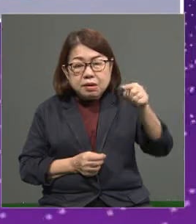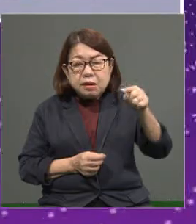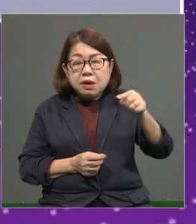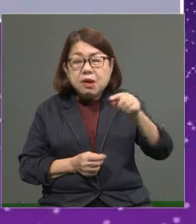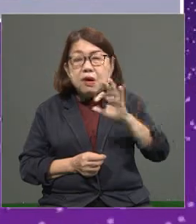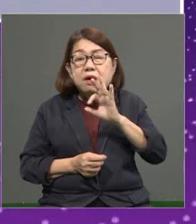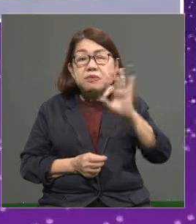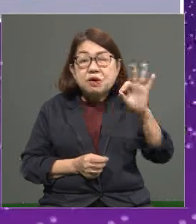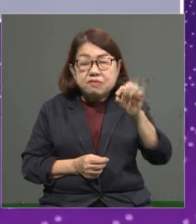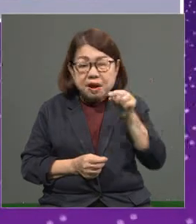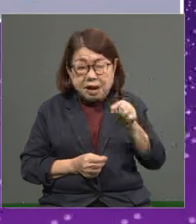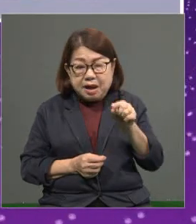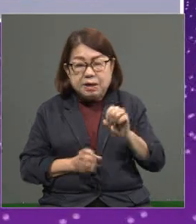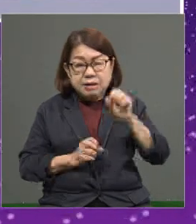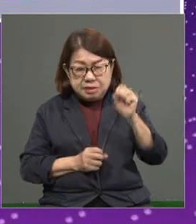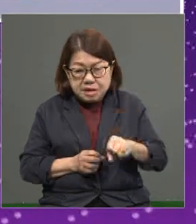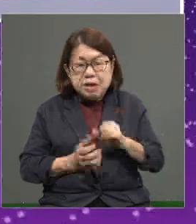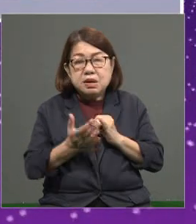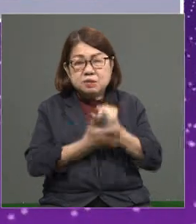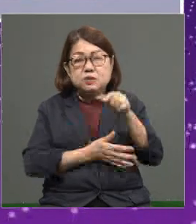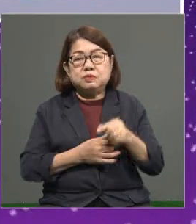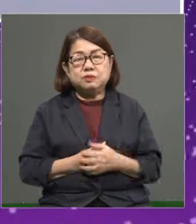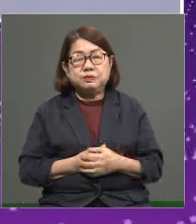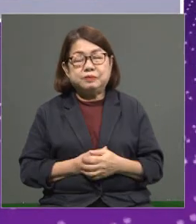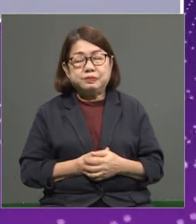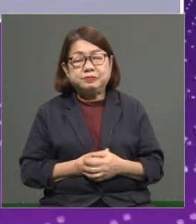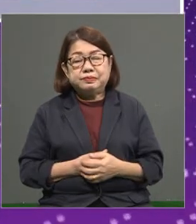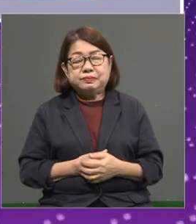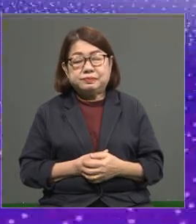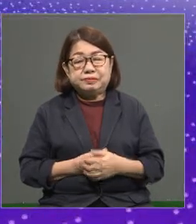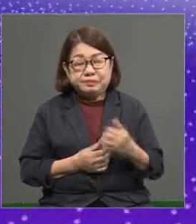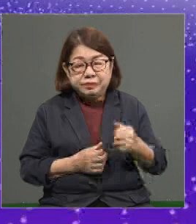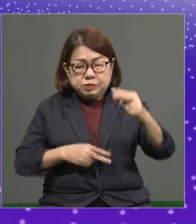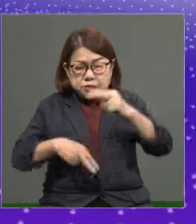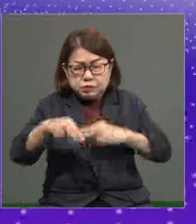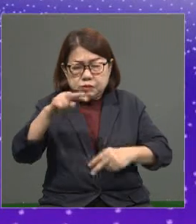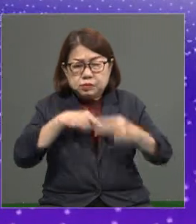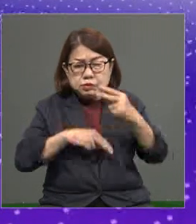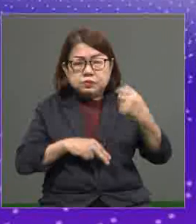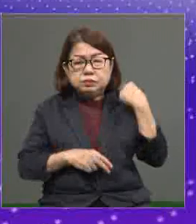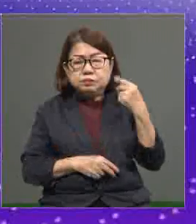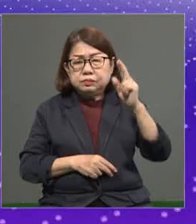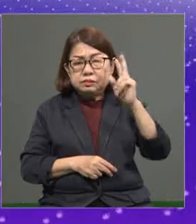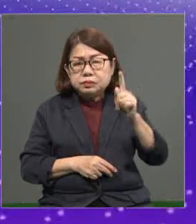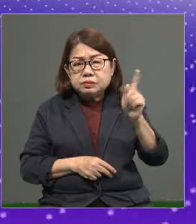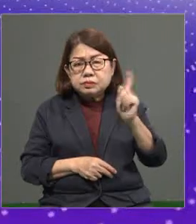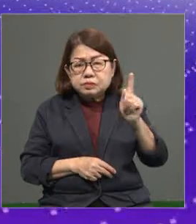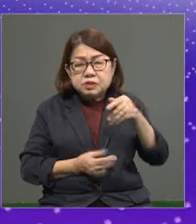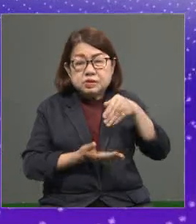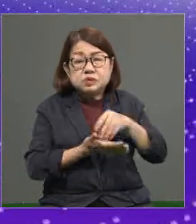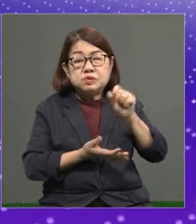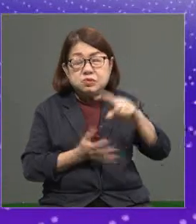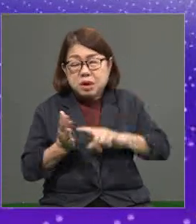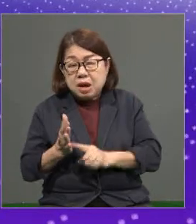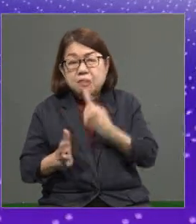ชื่อเพจเสมออันนั้นถึงจะเป็นเพจเดียวที่ถูกต้องนะครับคือจากการไปมอนิเตอร์และรับแจ้งข่าวปลอมของศูนย์ต่อต้านข่าวปลอมในระหว่าง